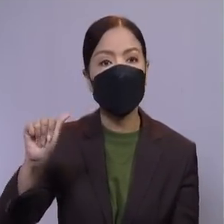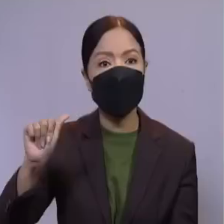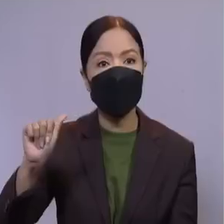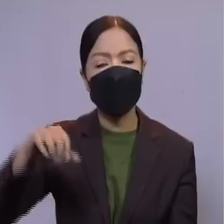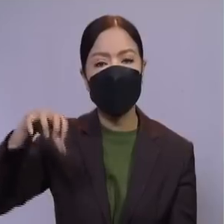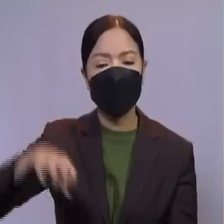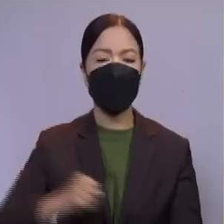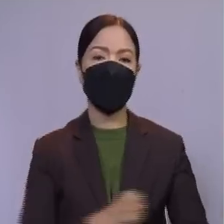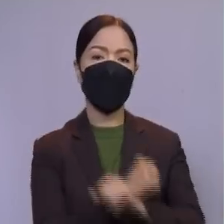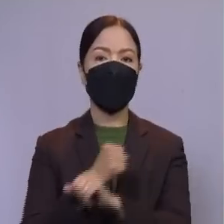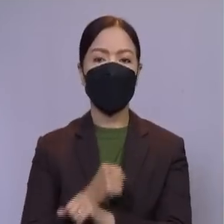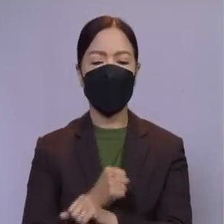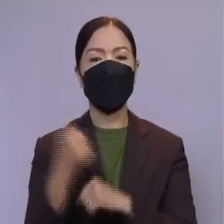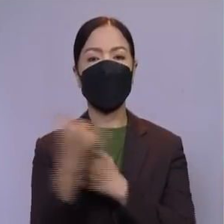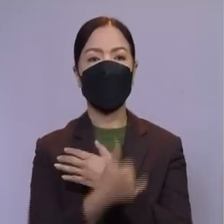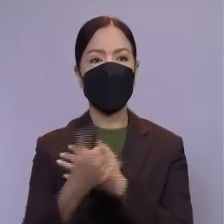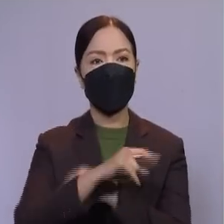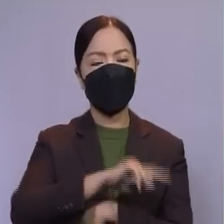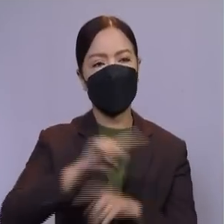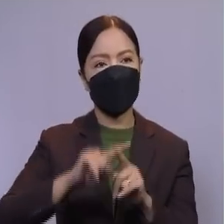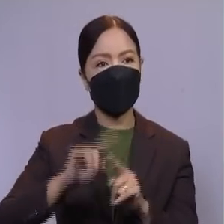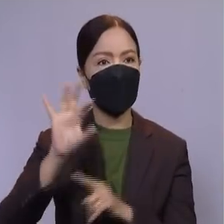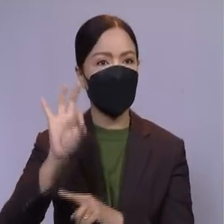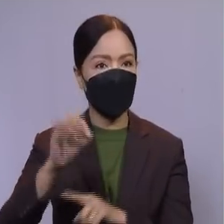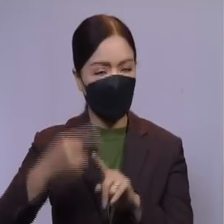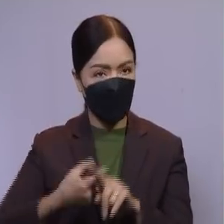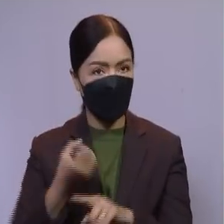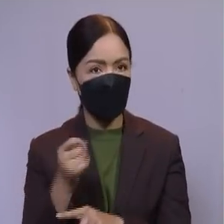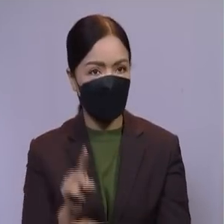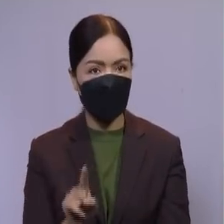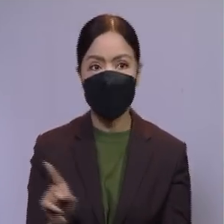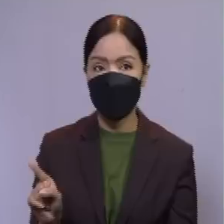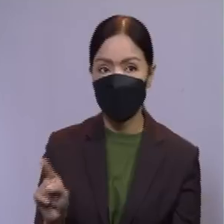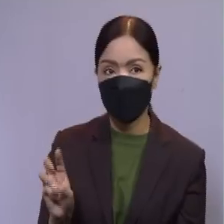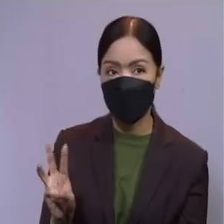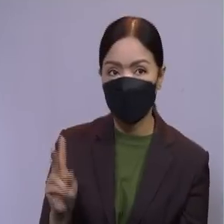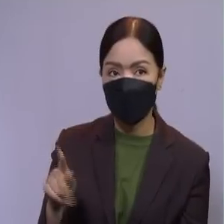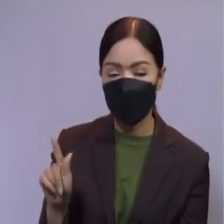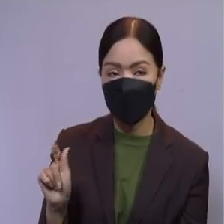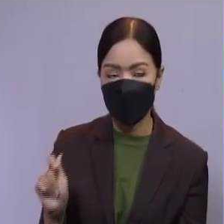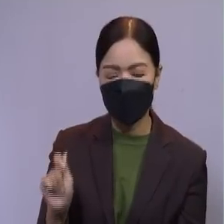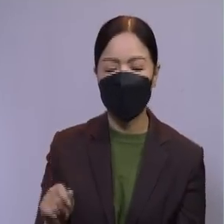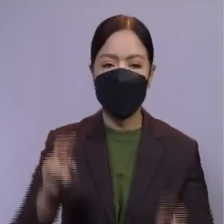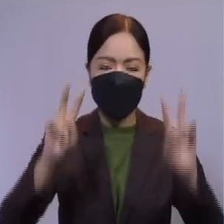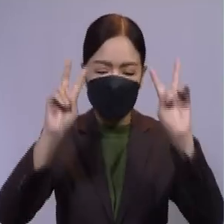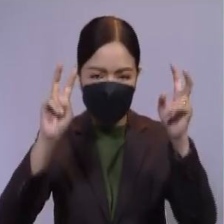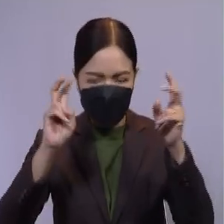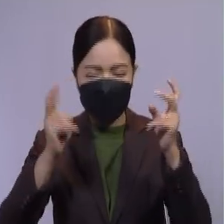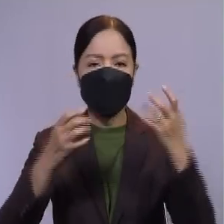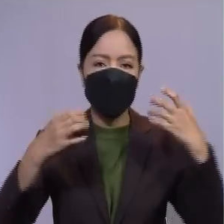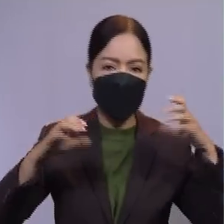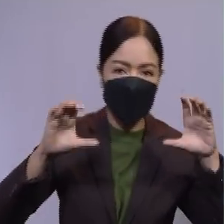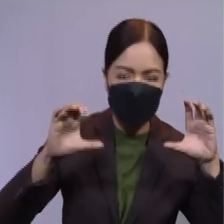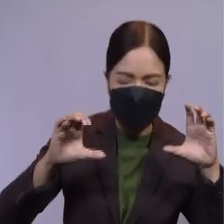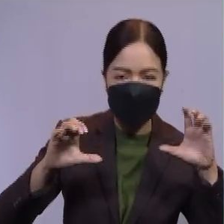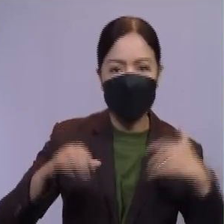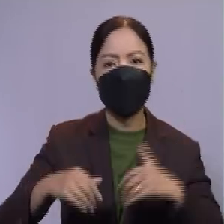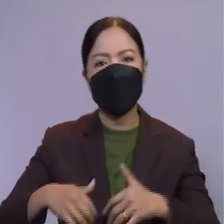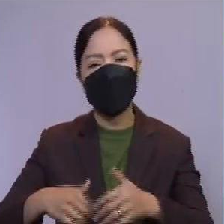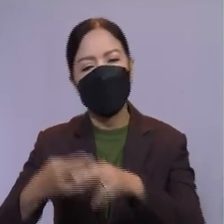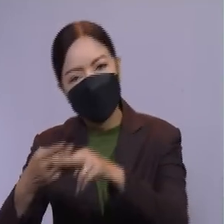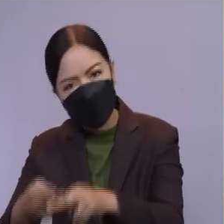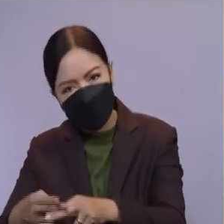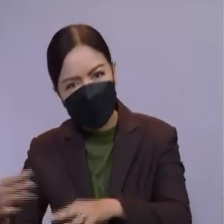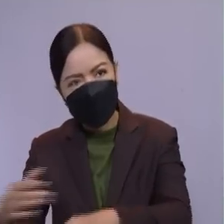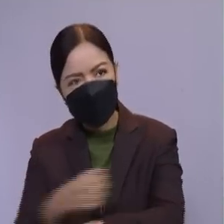ตอน 9พฤศจิกายนที่ผ่านมานะครับหัวข้อบทบาทภาครัฐเอกชนและการเมืองในการรักษาความมั่น